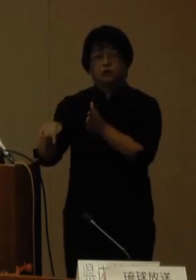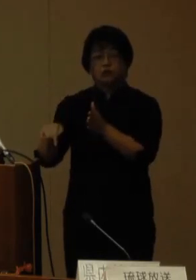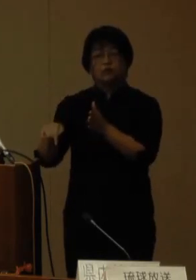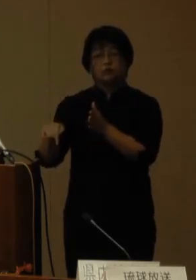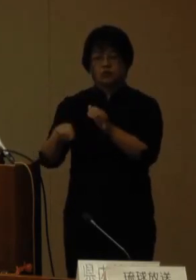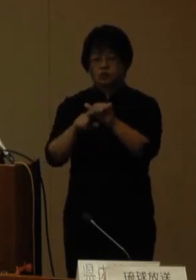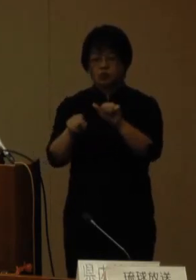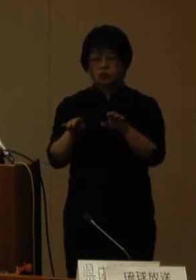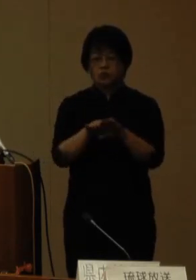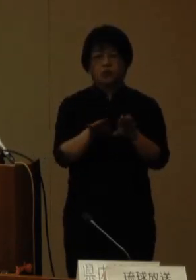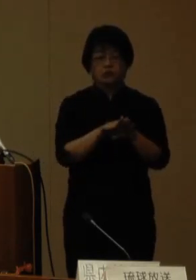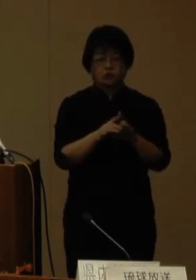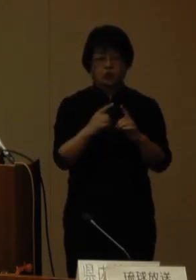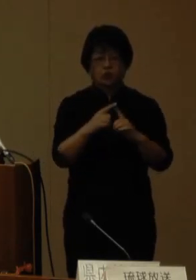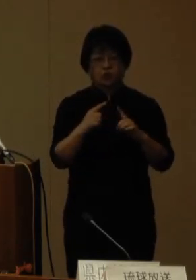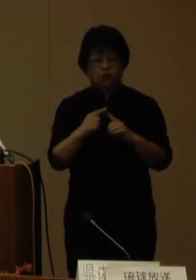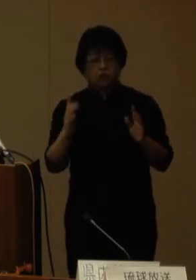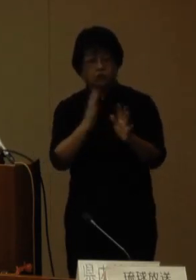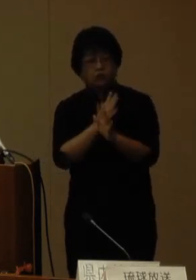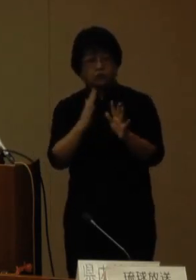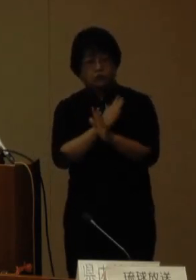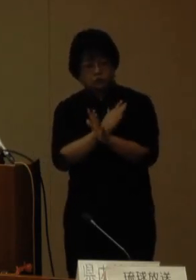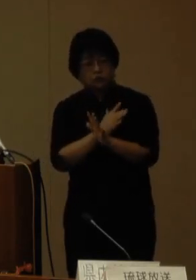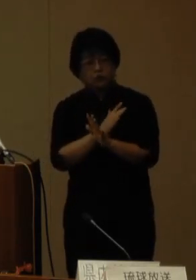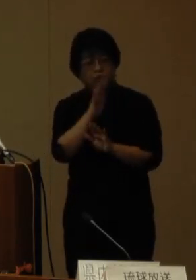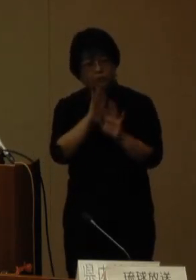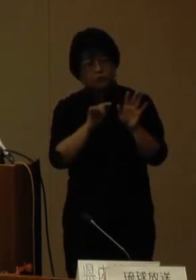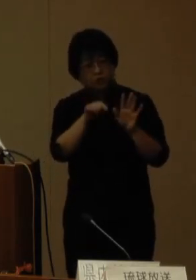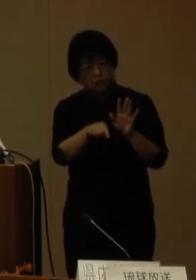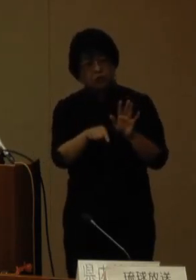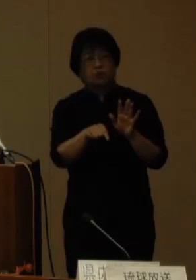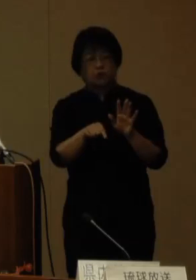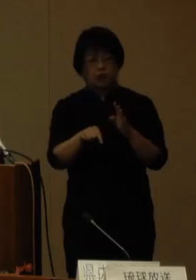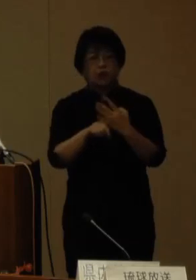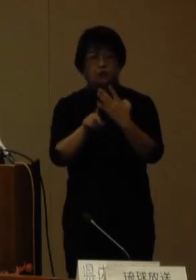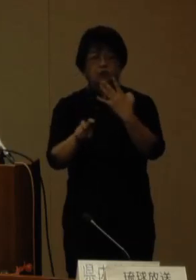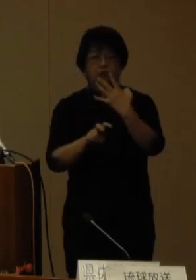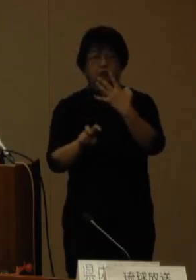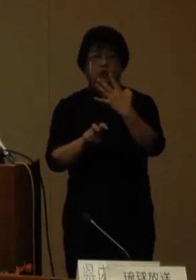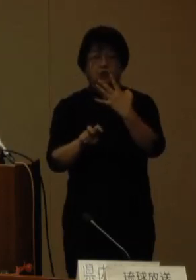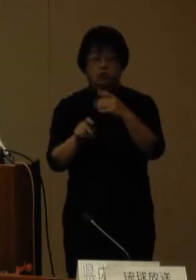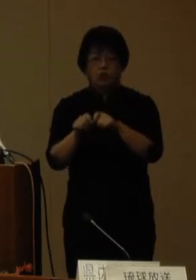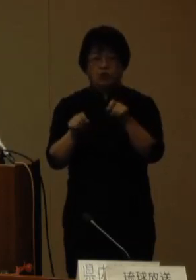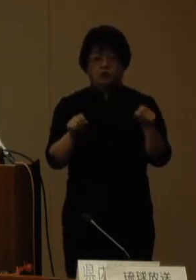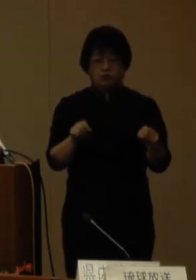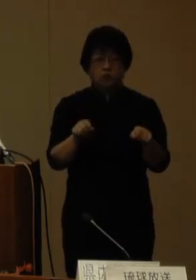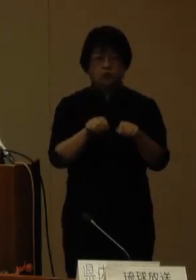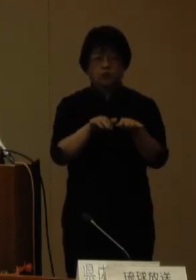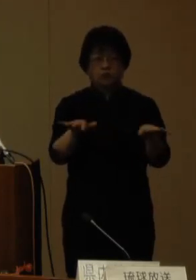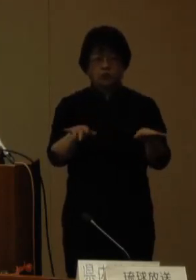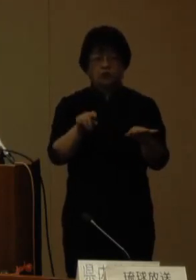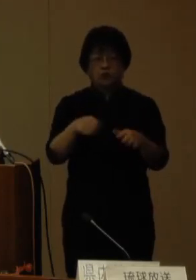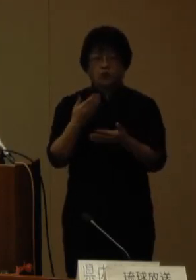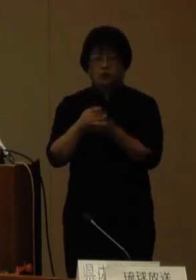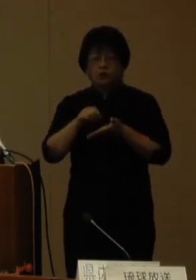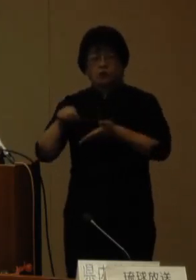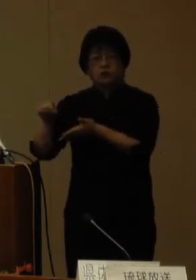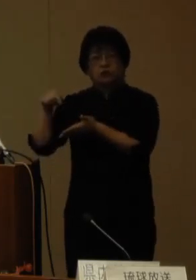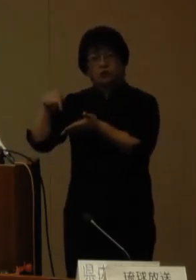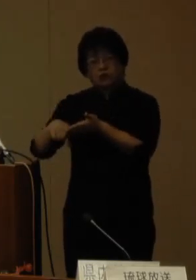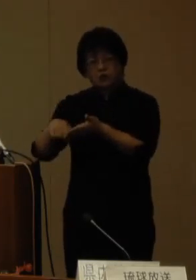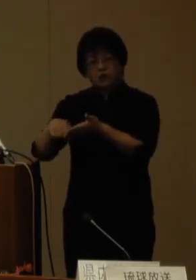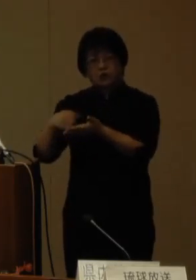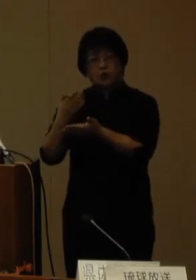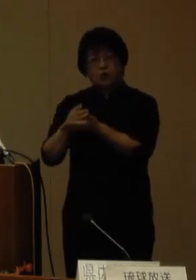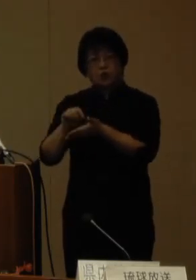人流の影響とかですね、で4月20日には、まあ、院長会議で病床 の拡大も要請している中で、その要請が、まあ、一